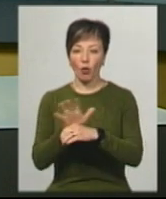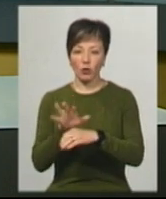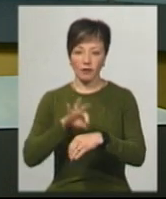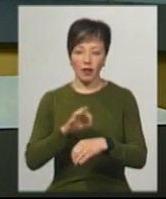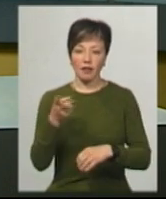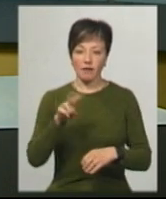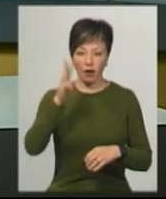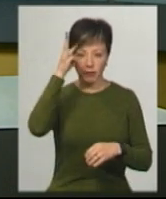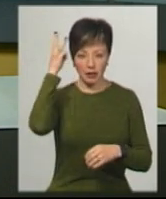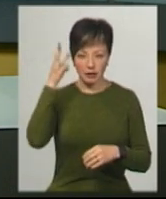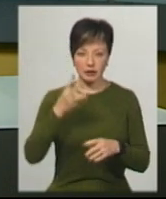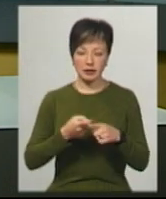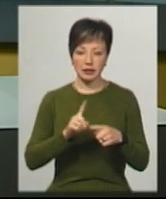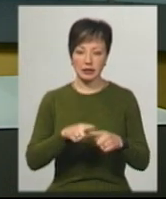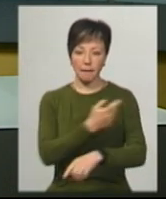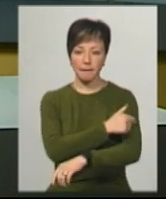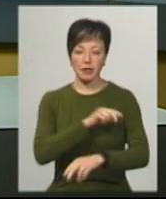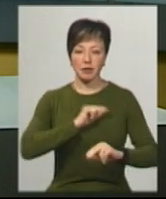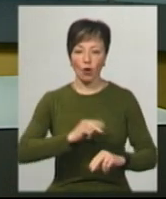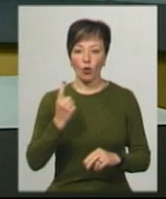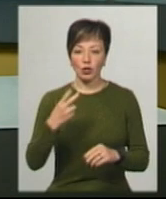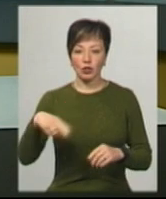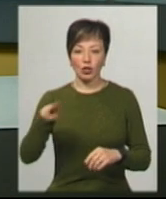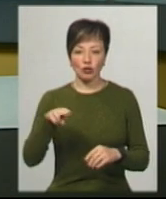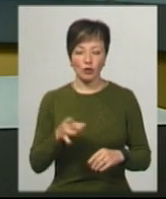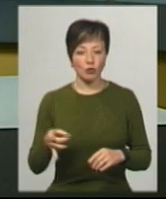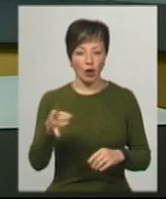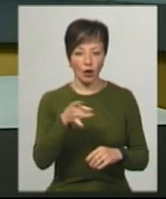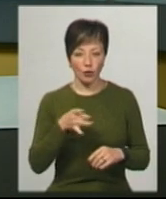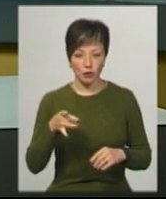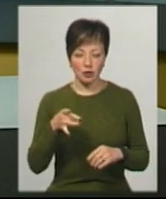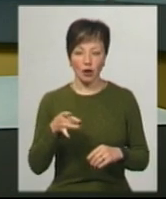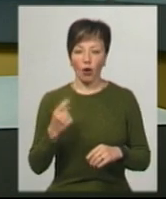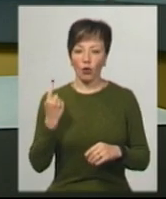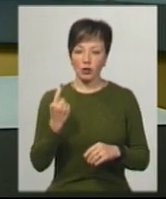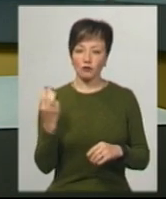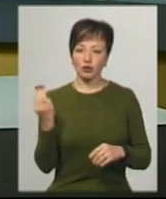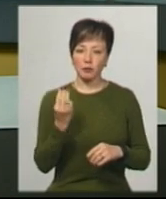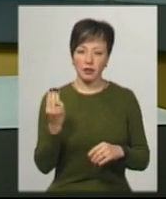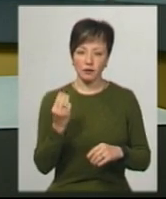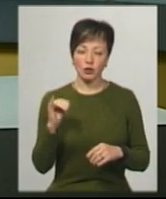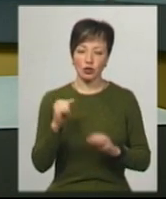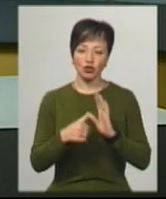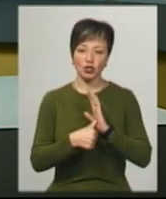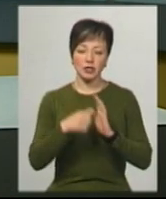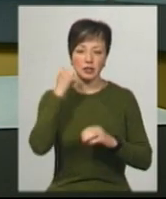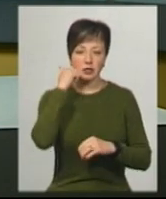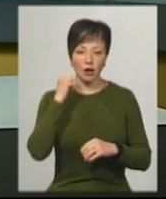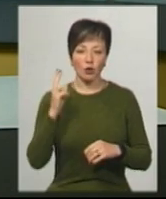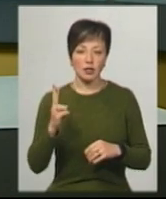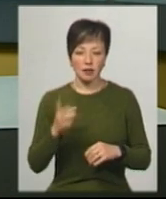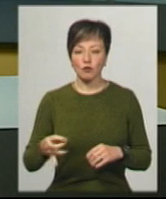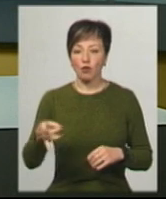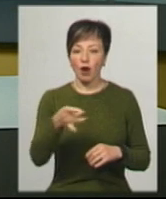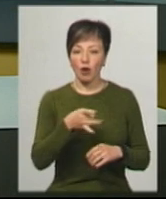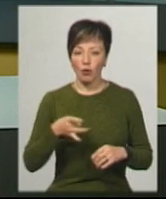Два у Хмельницькому – це медпрацівники, один у Дережнянському районі – медпрацівник, один у Шепетівському та 6 у Старокостянтинівському